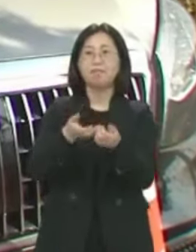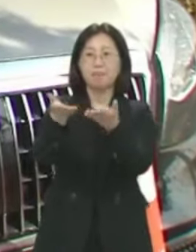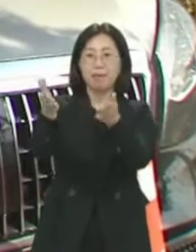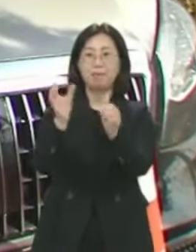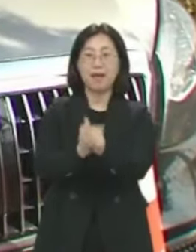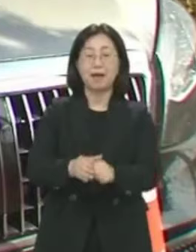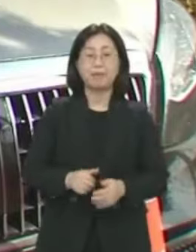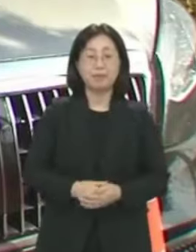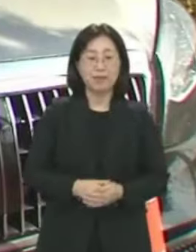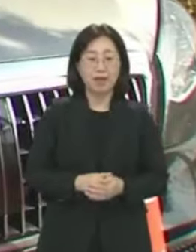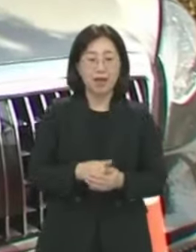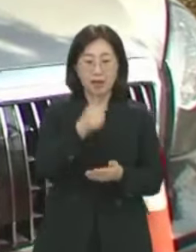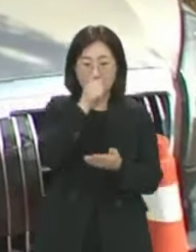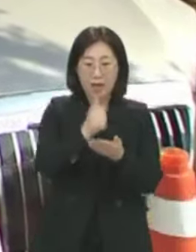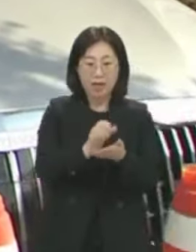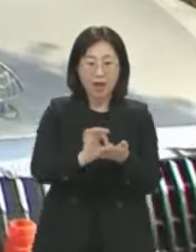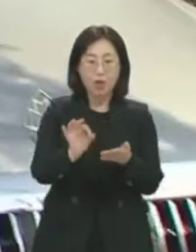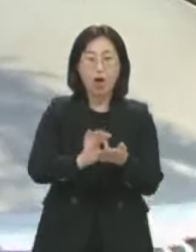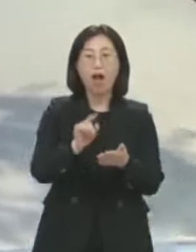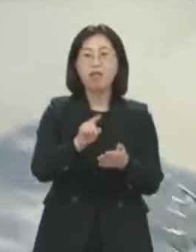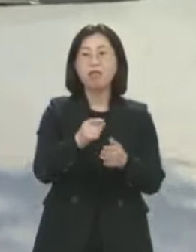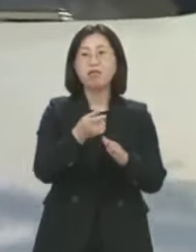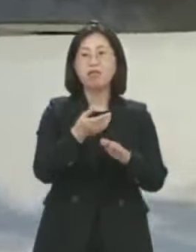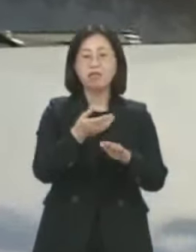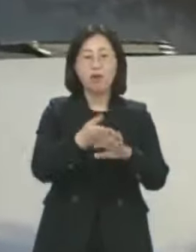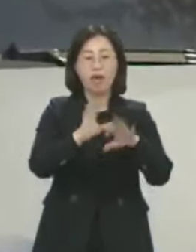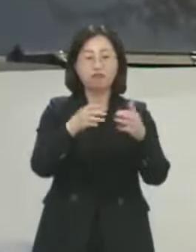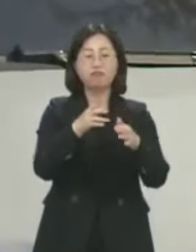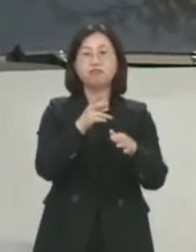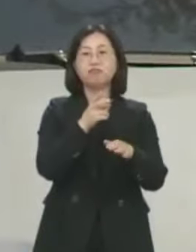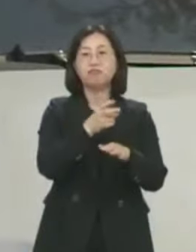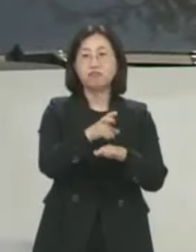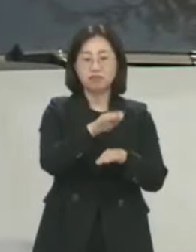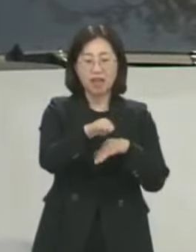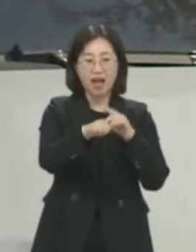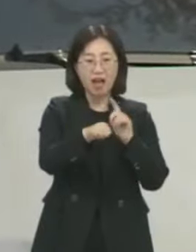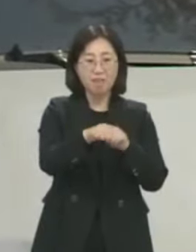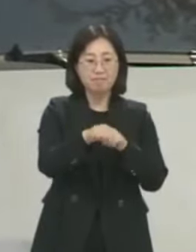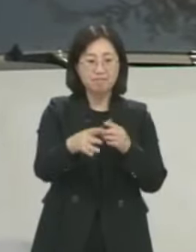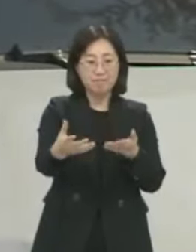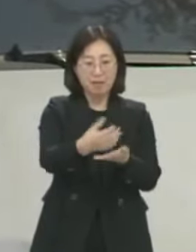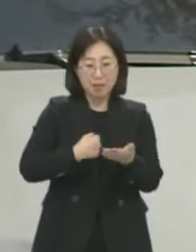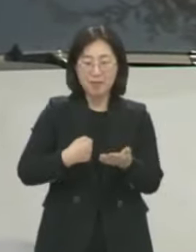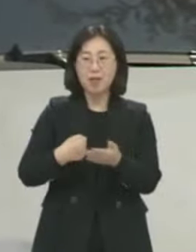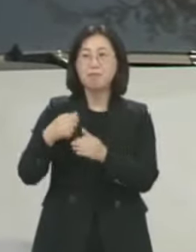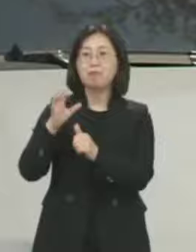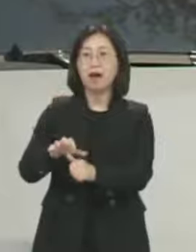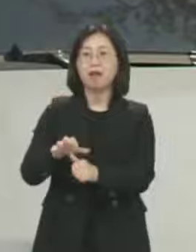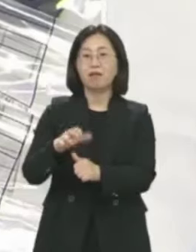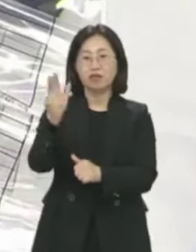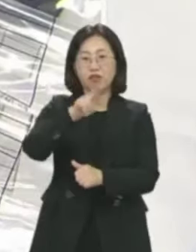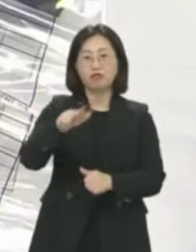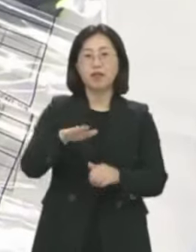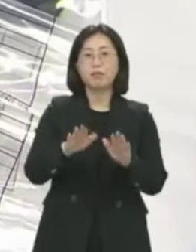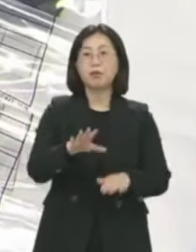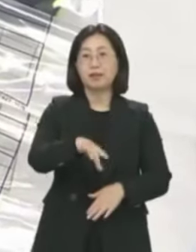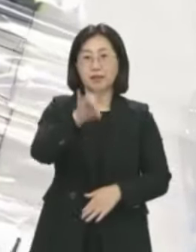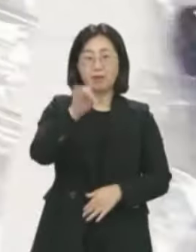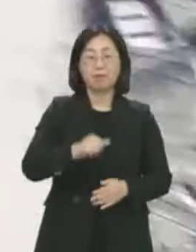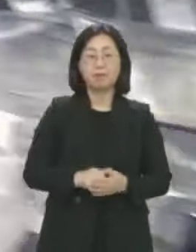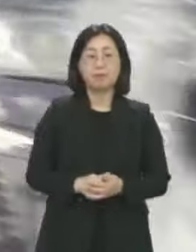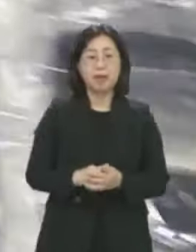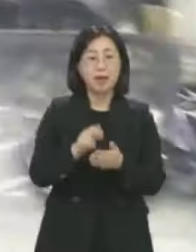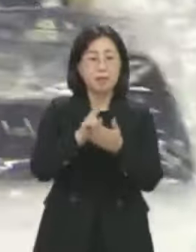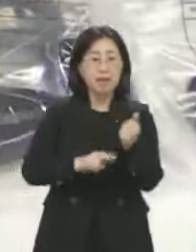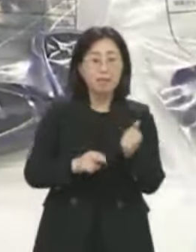이번 범행에 사용된 고급 외제차입니다. 무적 대포 차량이 몰수 보존된 건 전국에서 이번이 처음입니다. 판매